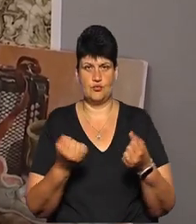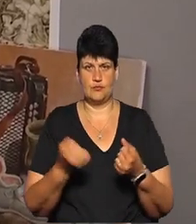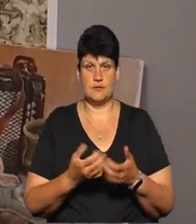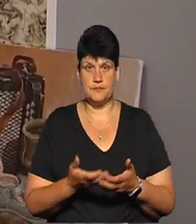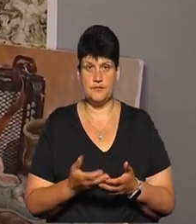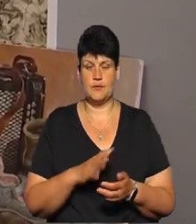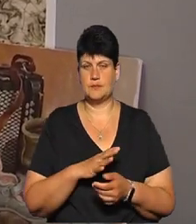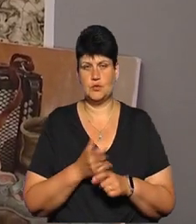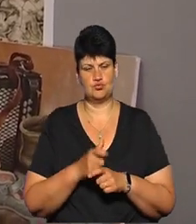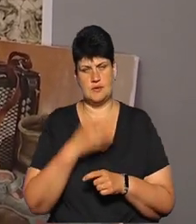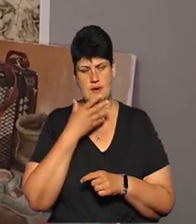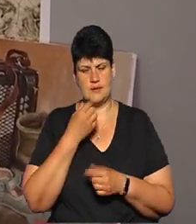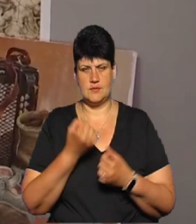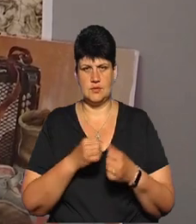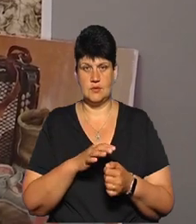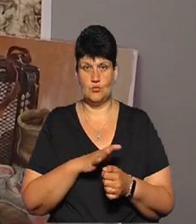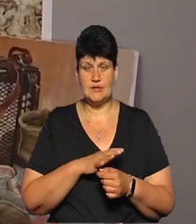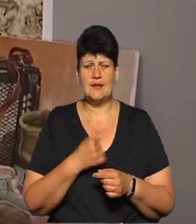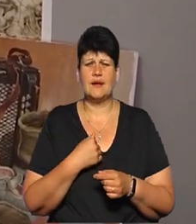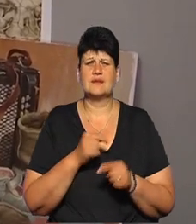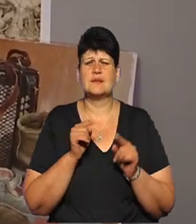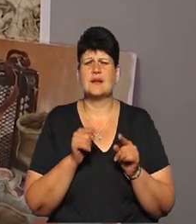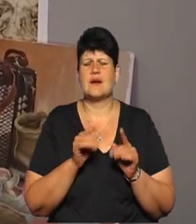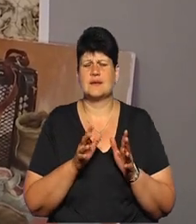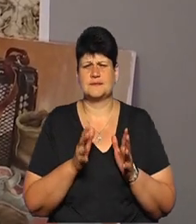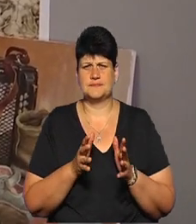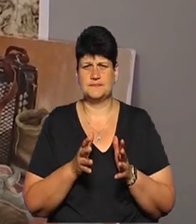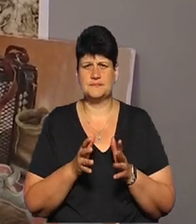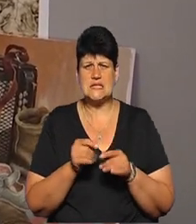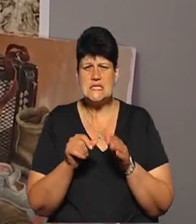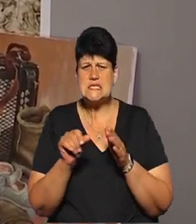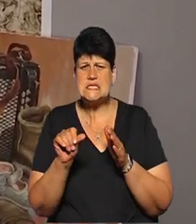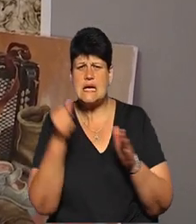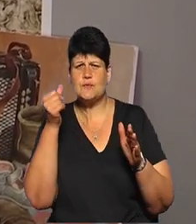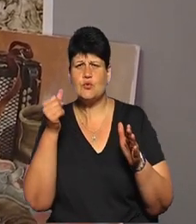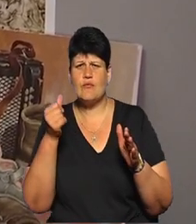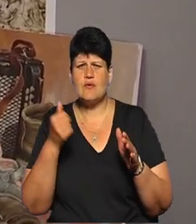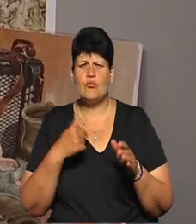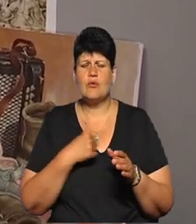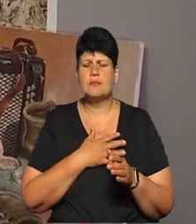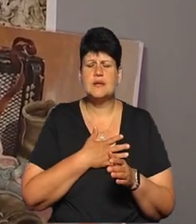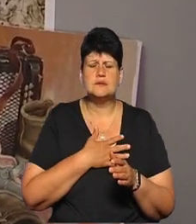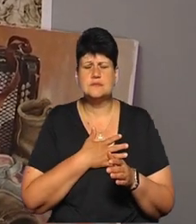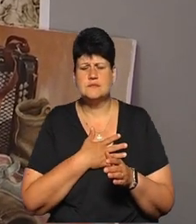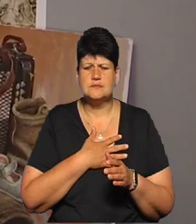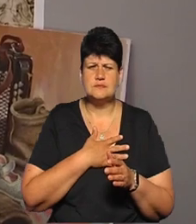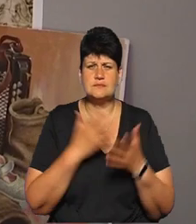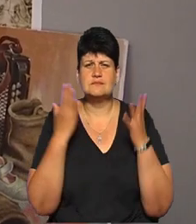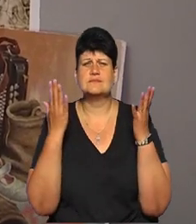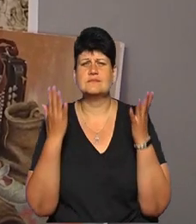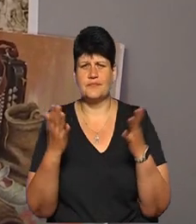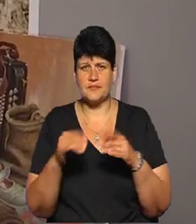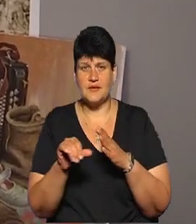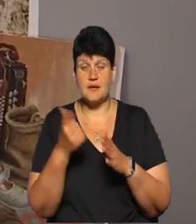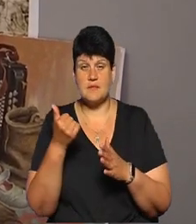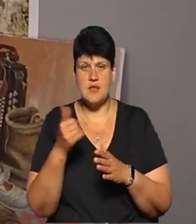була гарна дуже. Я її так десь царапнув, то в мене, боже, царапнув машину.